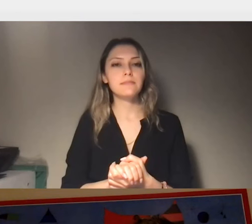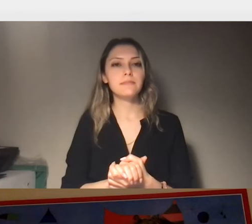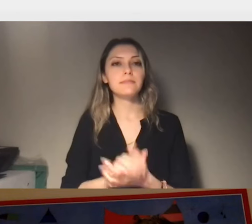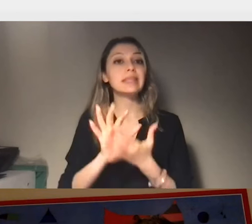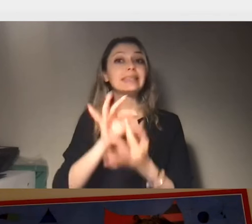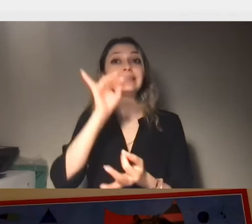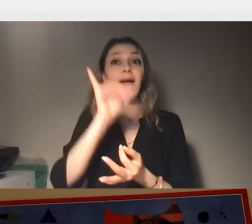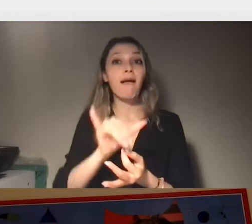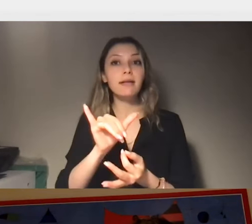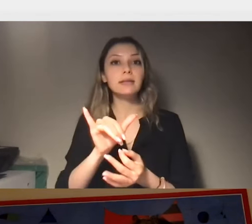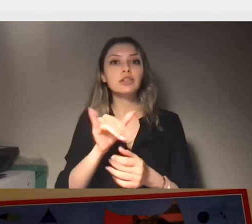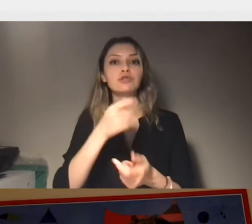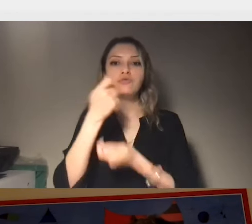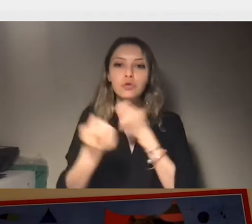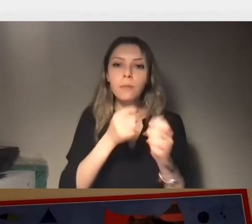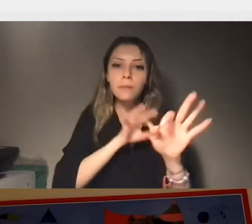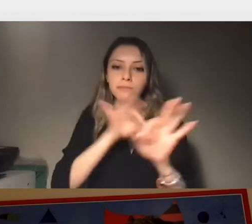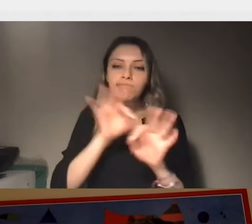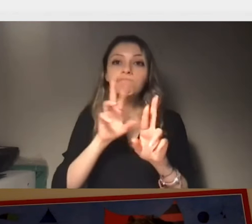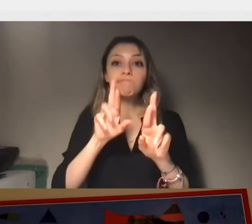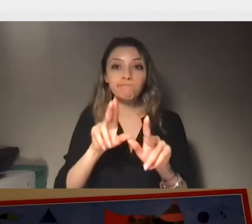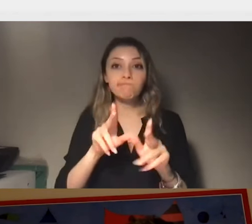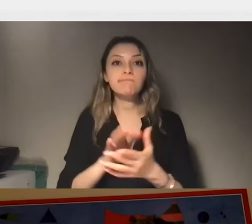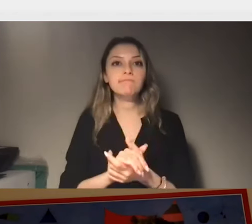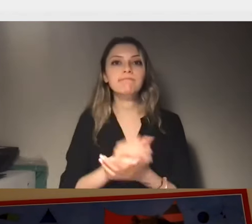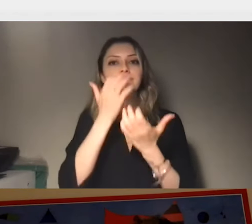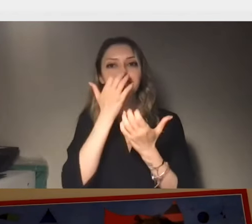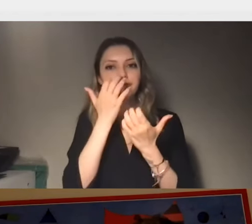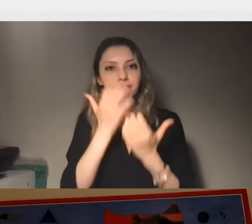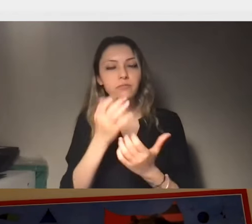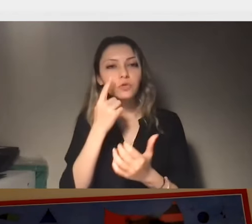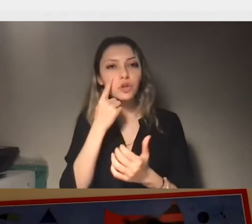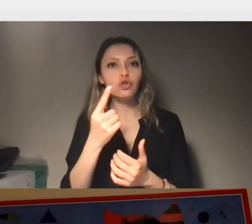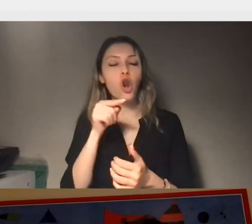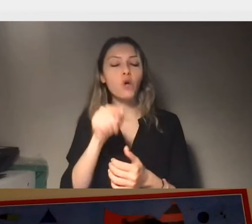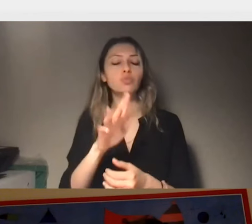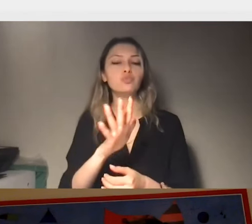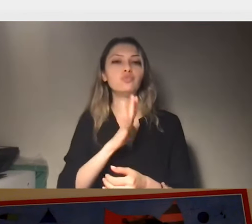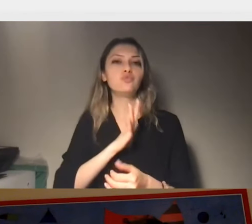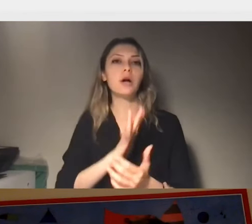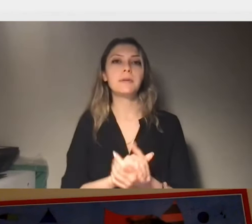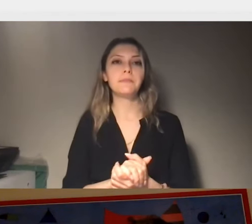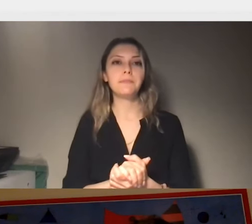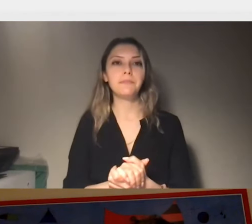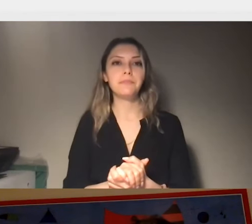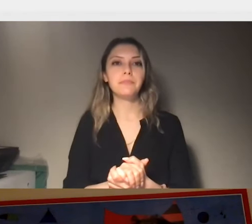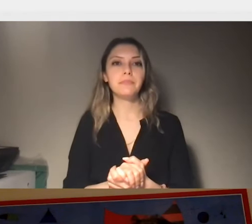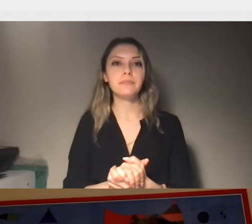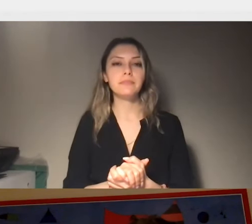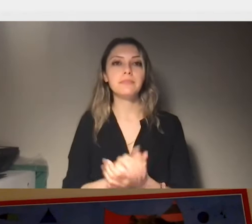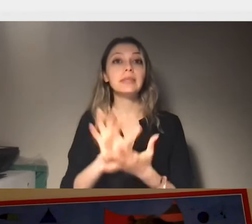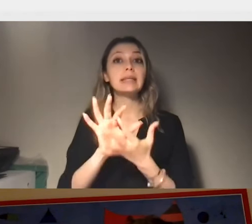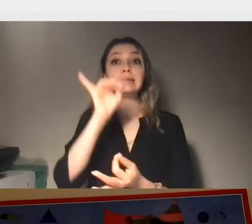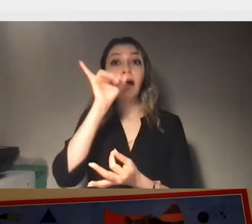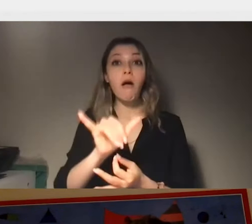hakları eylem planı gibi bir şeyin tavsiyelerden bir tanesidir aynı zamanda. İnsan hakları eylem